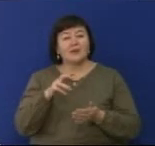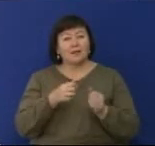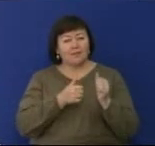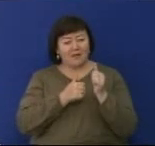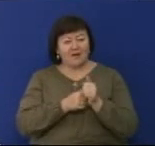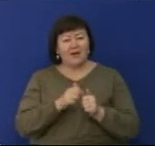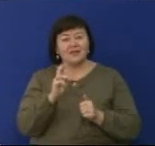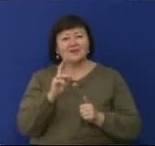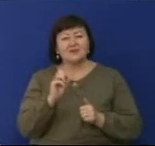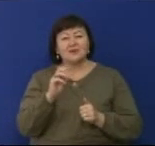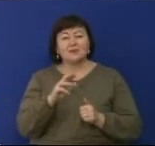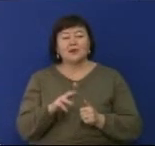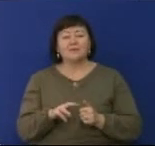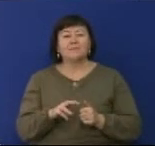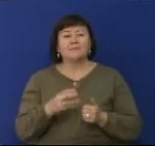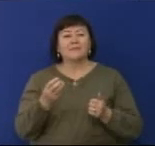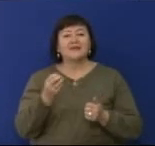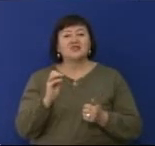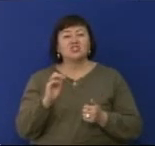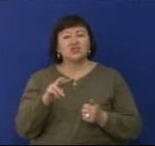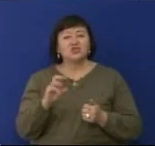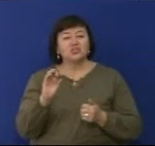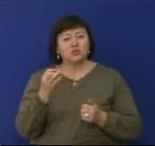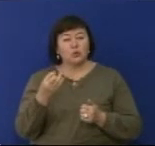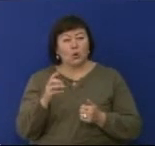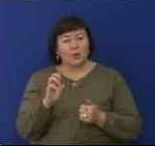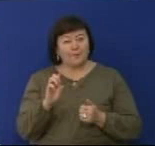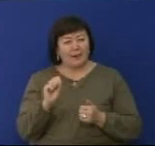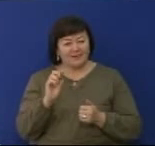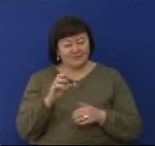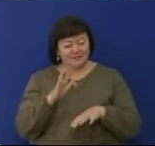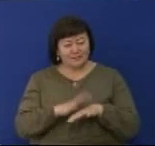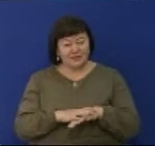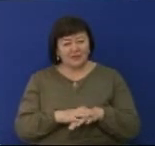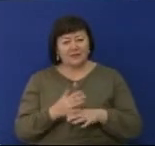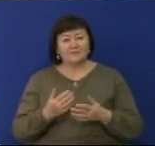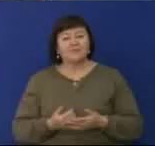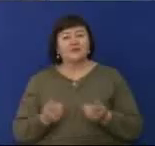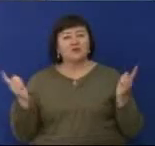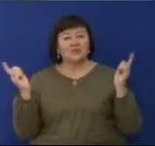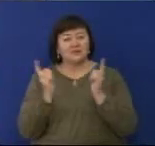жкх и жилищной инспекции жилстройсбербанка и ипотечные организации басманном